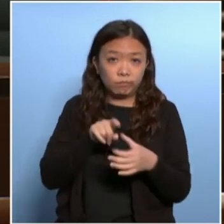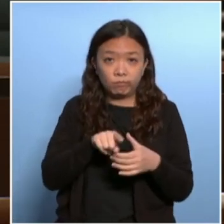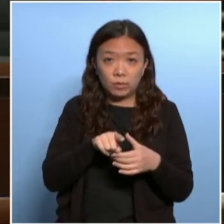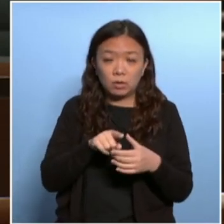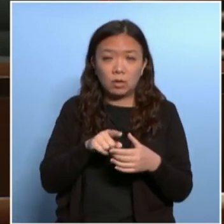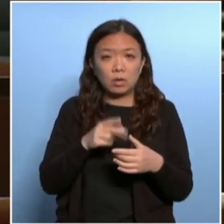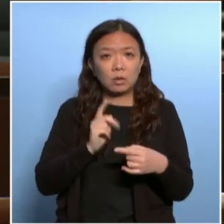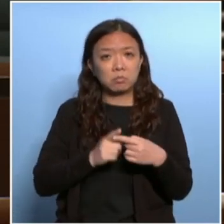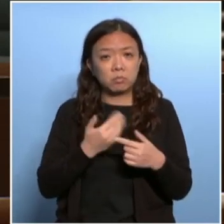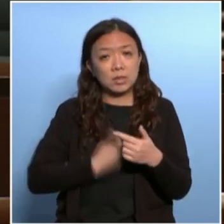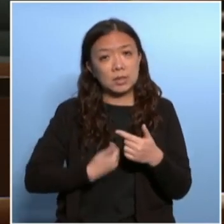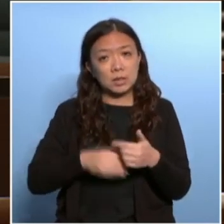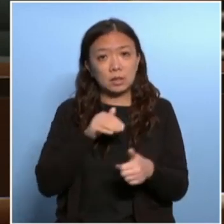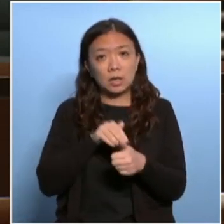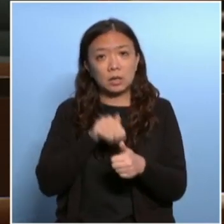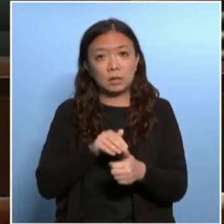意的提點。